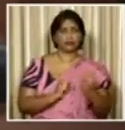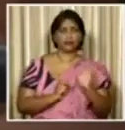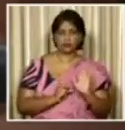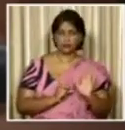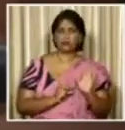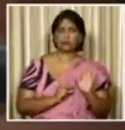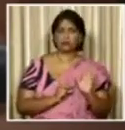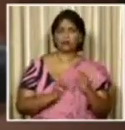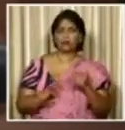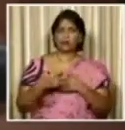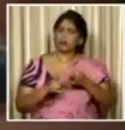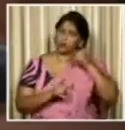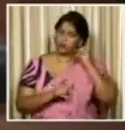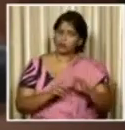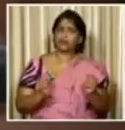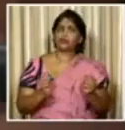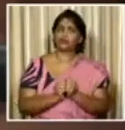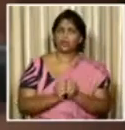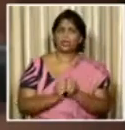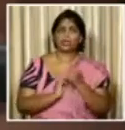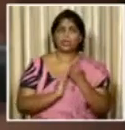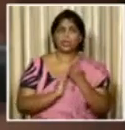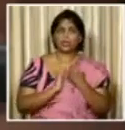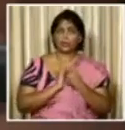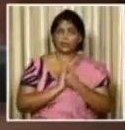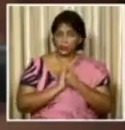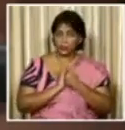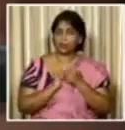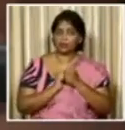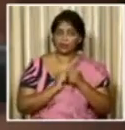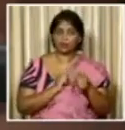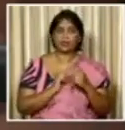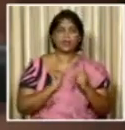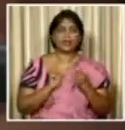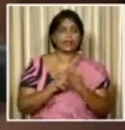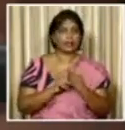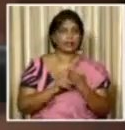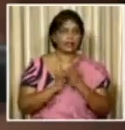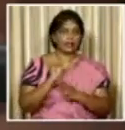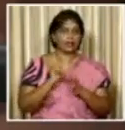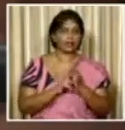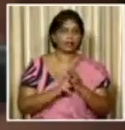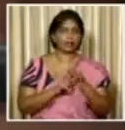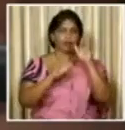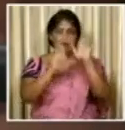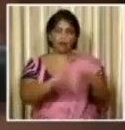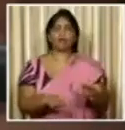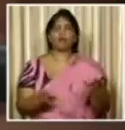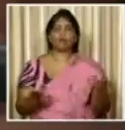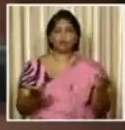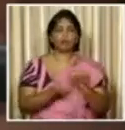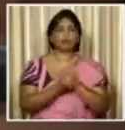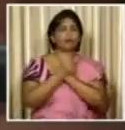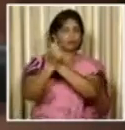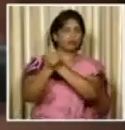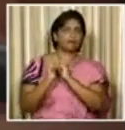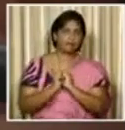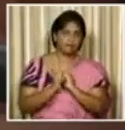මේ කැබිනට් මණ්ඩලයත් අනීතිකව හැසිරෙනවා. නීතිකව හැසිරෙනවා නම් කෙහෙලි රඹු කරලා ඉන්න එපා මා ඉස්සරහා වාඩි වෙලා බන්දනාගාරින් ඉන්න